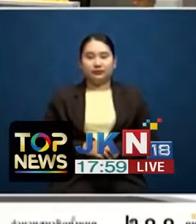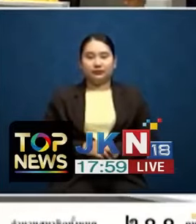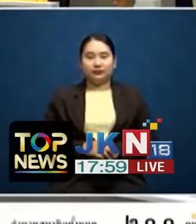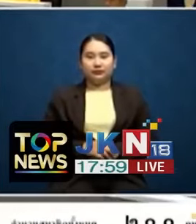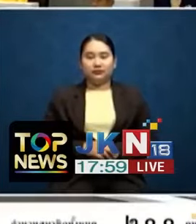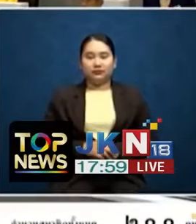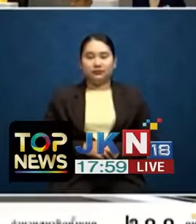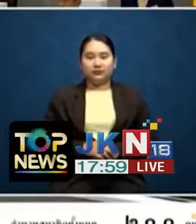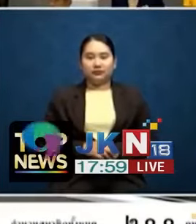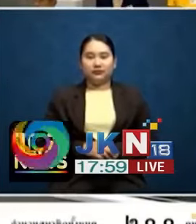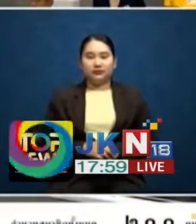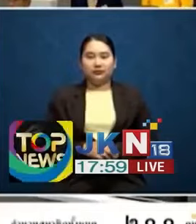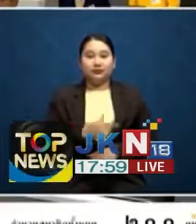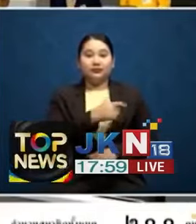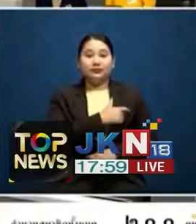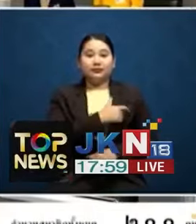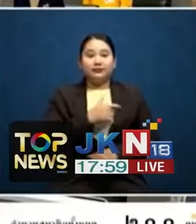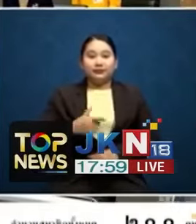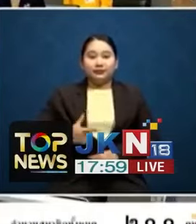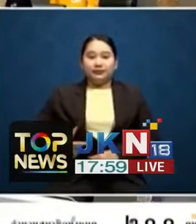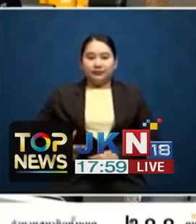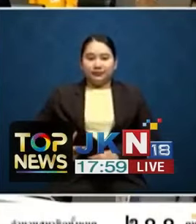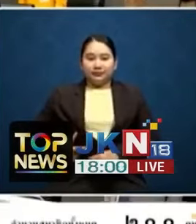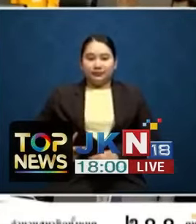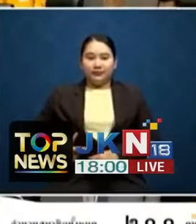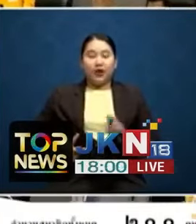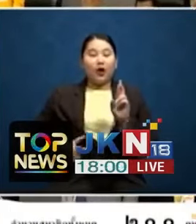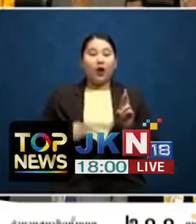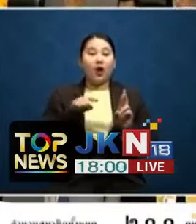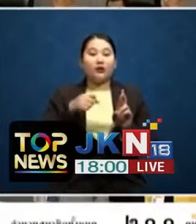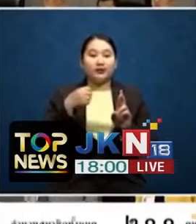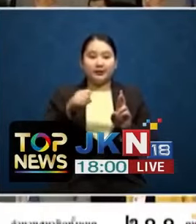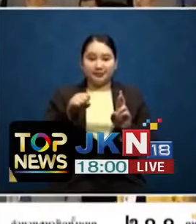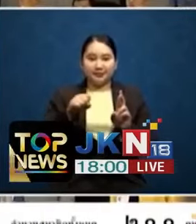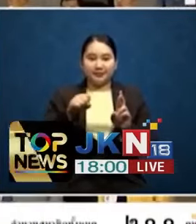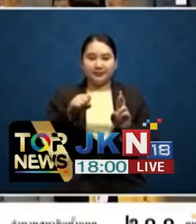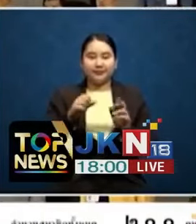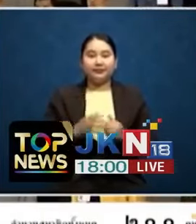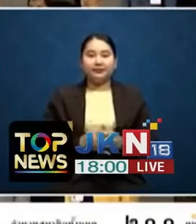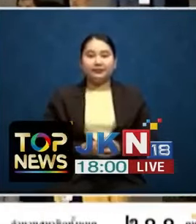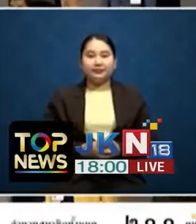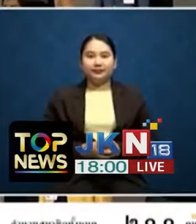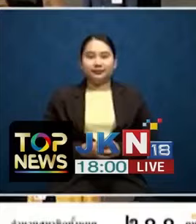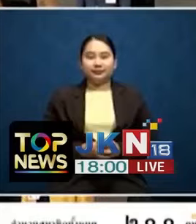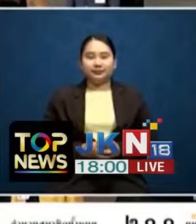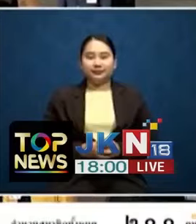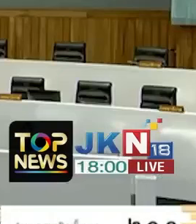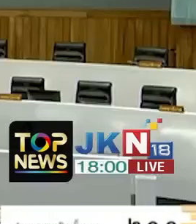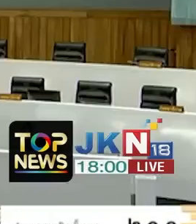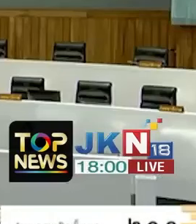การทำพิธีนะนำรองประธานและสว.รับพระบรมราชองการนะเปิดประชุมวุฒิส